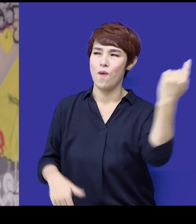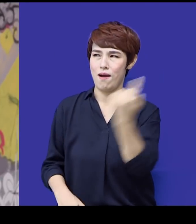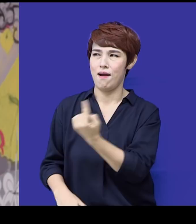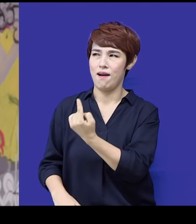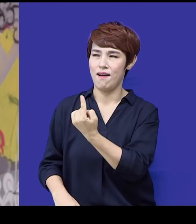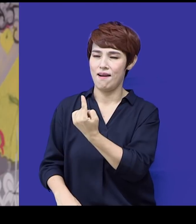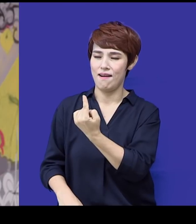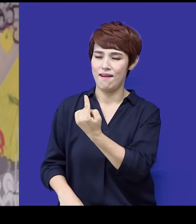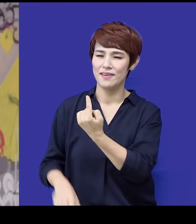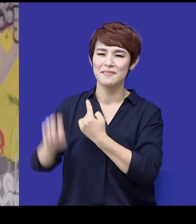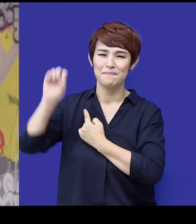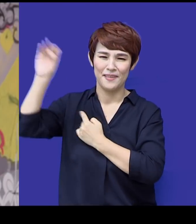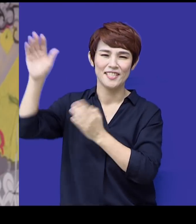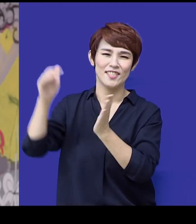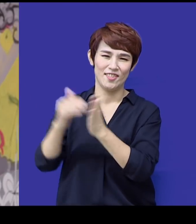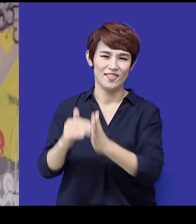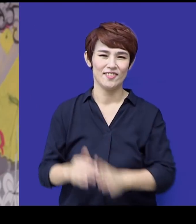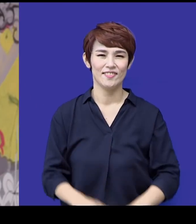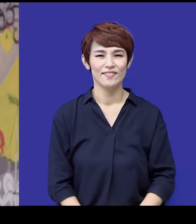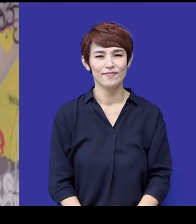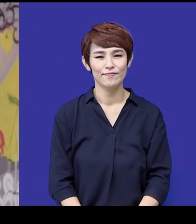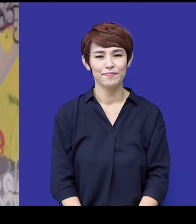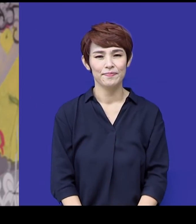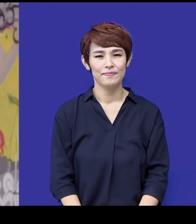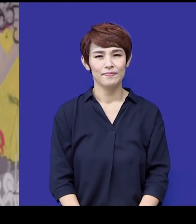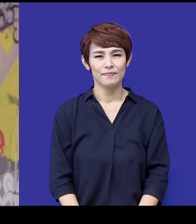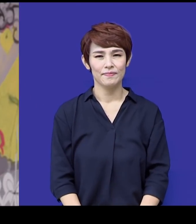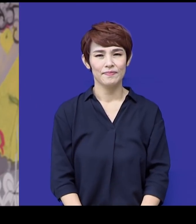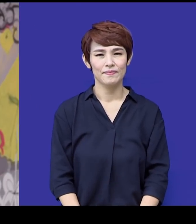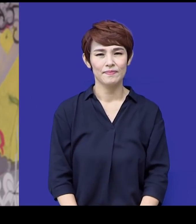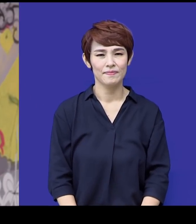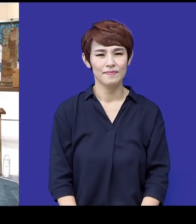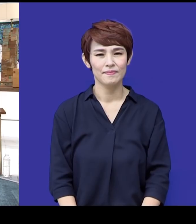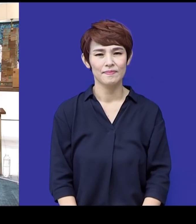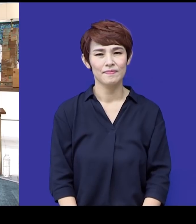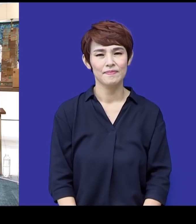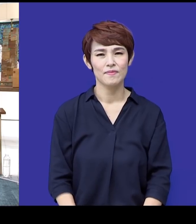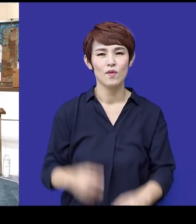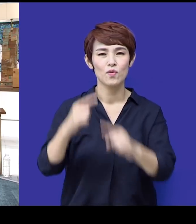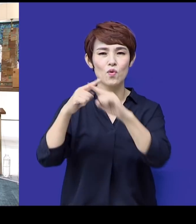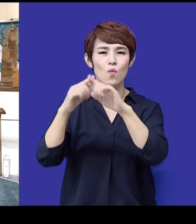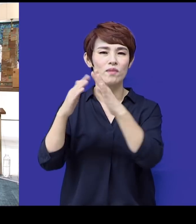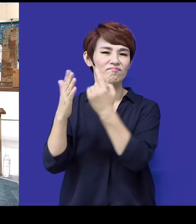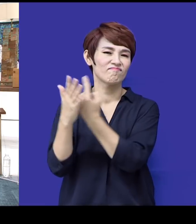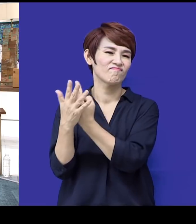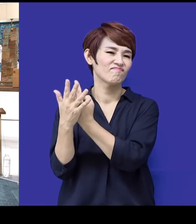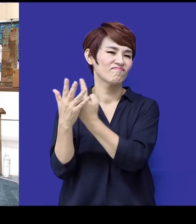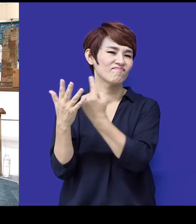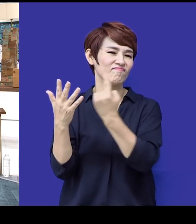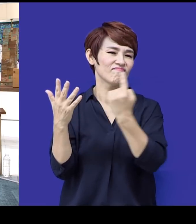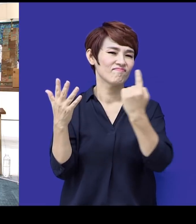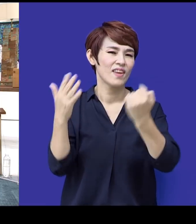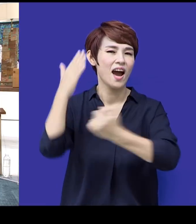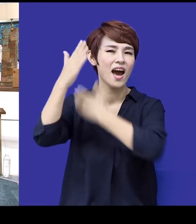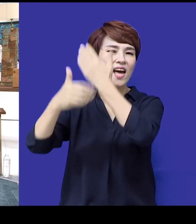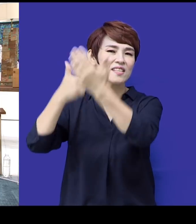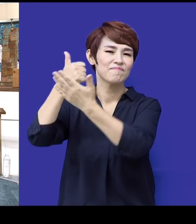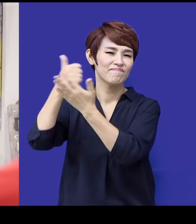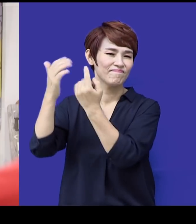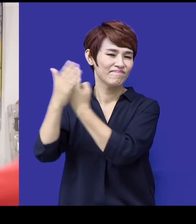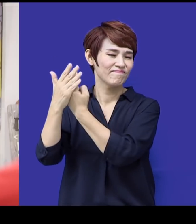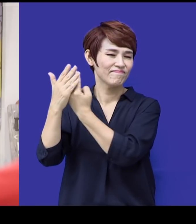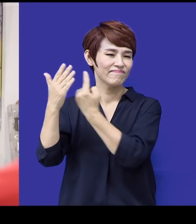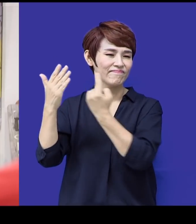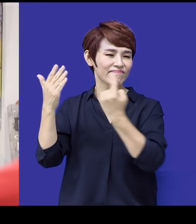돌아오겠습니다. 이제 핑계 대고 이제 그 스트레스가 많으니까 좀 떠났죠. 네. 예. 그래가지고선